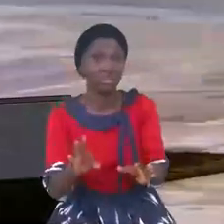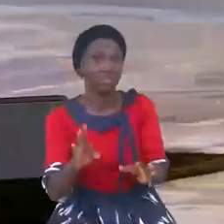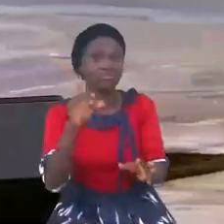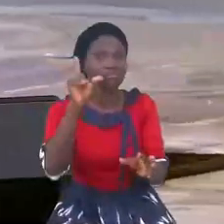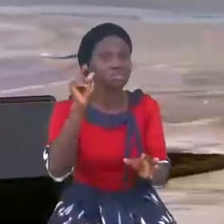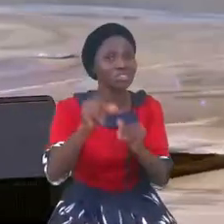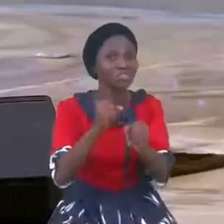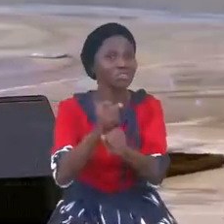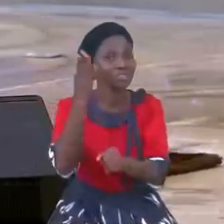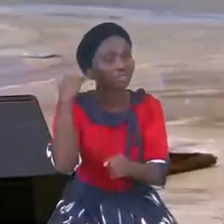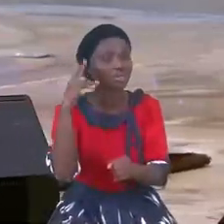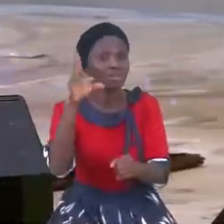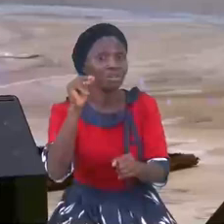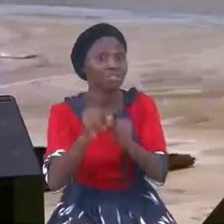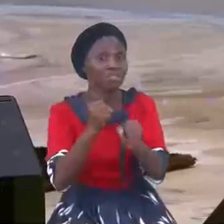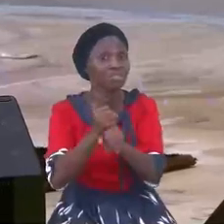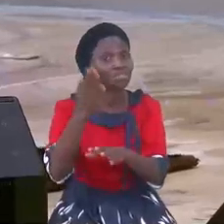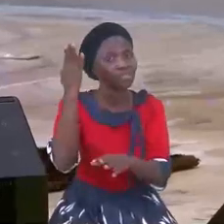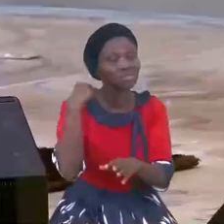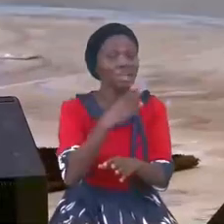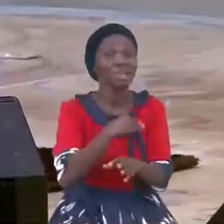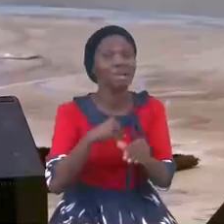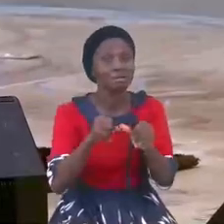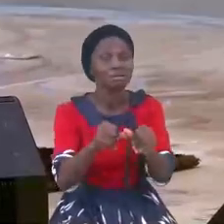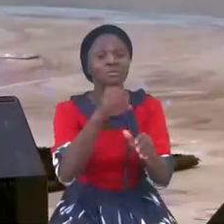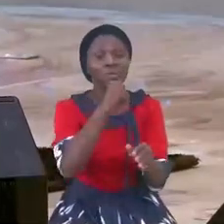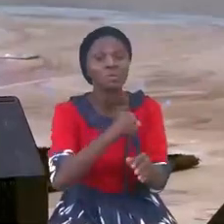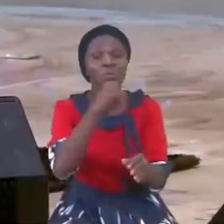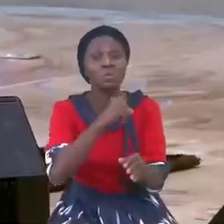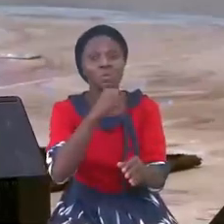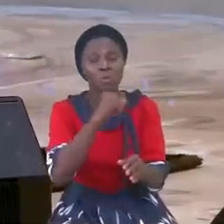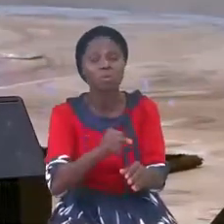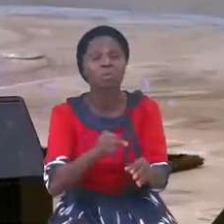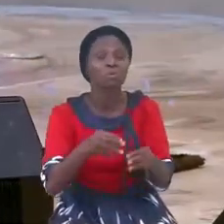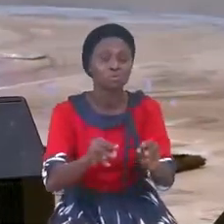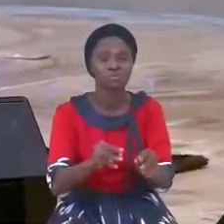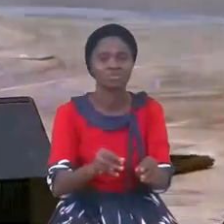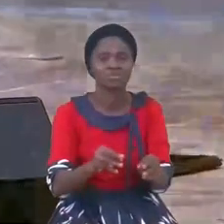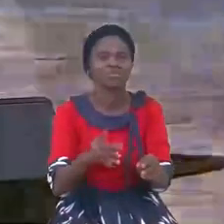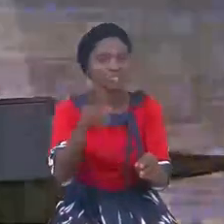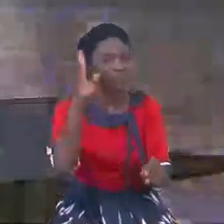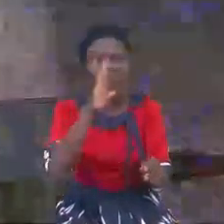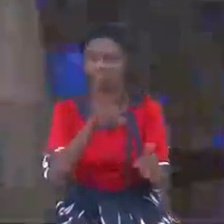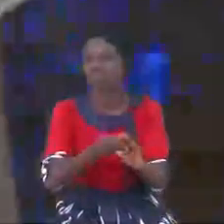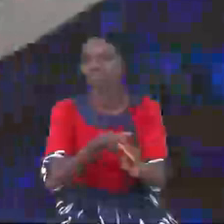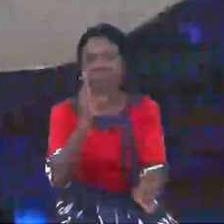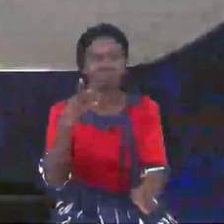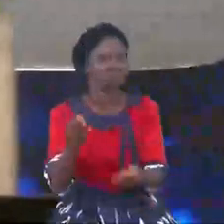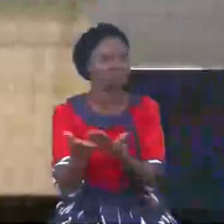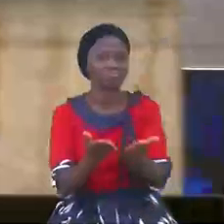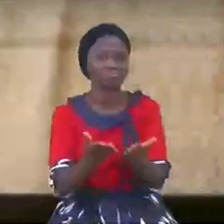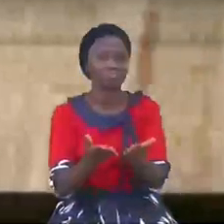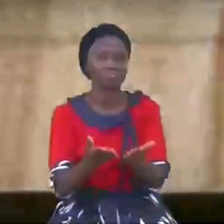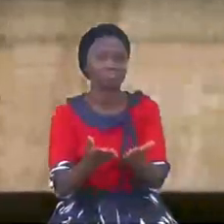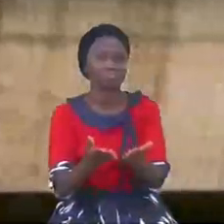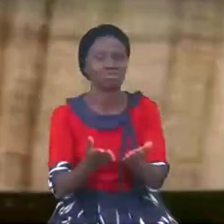Et c'est la vieille méthode là où tu seras ôté du service. La même chose s'applique à l'évangile. Comme on a